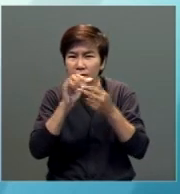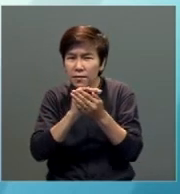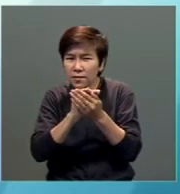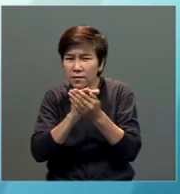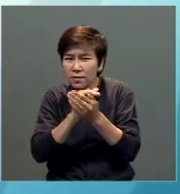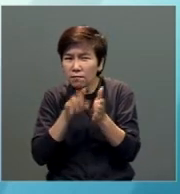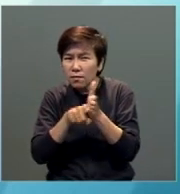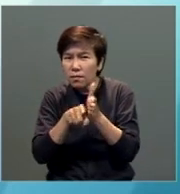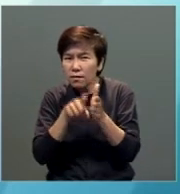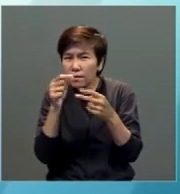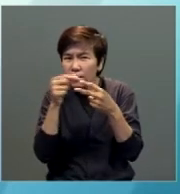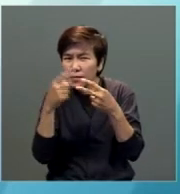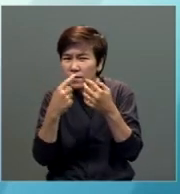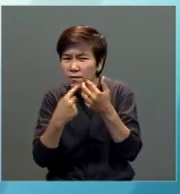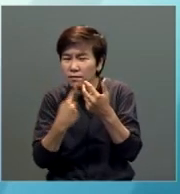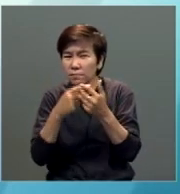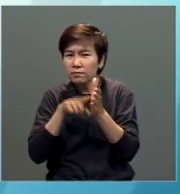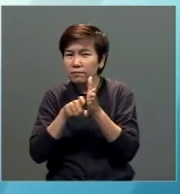ดีนะเป็นจริงแล้วก็อย่าเพิ่งและอีกขนาดนั้นเลยนะครับผมว่าก็เป็นเรื่องของการที่ที่ฝากท่านไว้นะครับจะเป็นตัวเลขอะไรอย่างไรเราก็ไม่ได้กล่าวหาอะไรขาดใครนะครับเรารู้ว่าที่ไปที่มาเป็นอย่างไรเราจะช่วยกันทำให้ทุกคนที่ดูแลกันอยู่อย่างนี้กลับบ้านได้อย่างปลอดภัยกันทุกคนนะครับก็ฝากทุกๆคนคนไทยด้วยกันนะครับไปอยู่บ้านไปอยู่จังหวัดท่านก็แค่ตัวเลขเท่านั้นเองนะครับเราก็ไม่ได้มีอะไรที่จะเป็นตัวที่จะมาว่ากล่าวอะไรกันนะครับก็เพียงแต่ว่าวันนี้ก็จะแสดงให้เห็นว่าชื่นชมที่ท่านต้องมีตัวเลขนี้ไปสะสมในจังหวัดของท่านด้วยนะครับ9